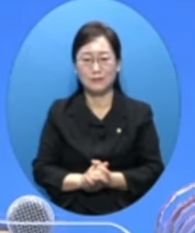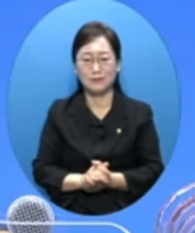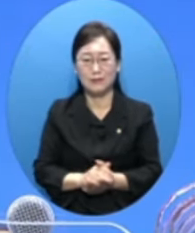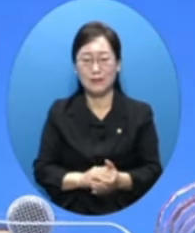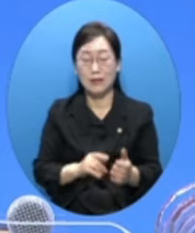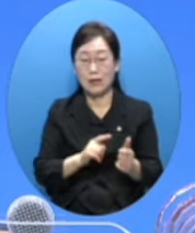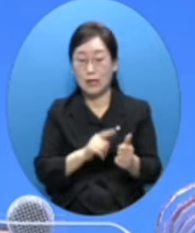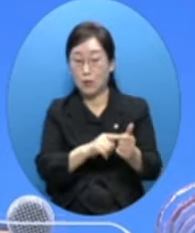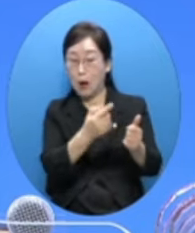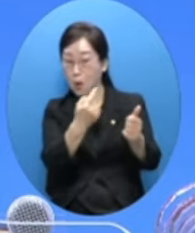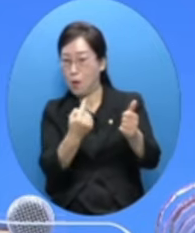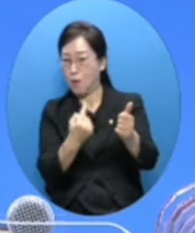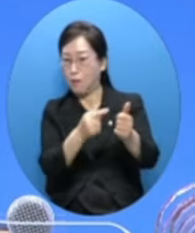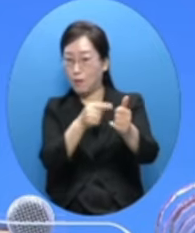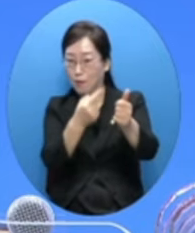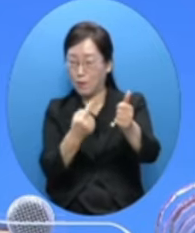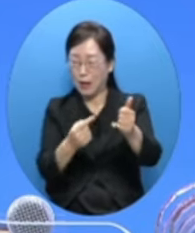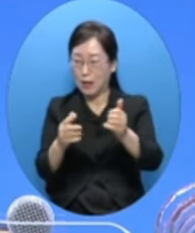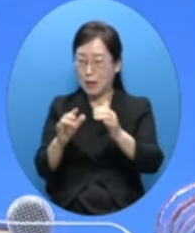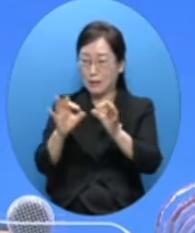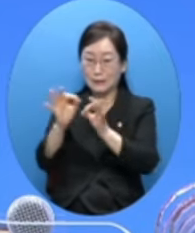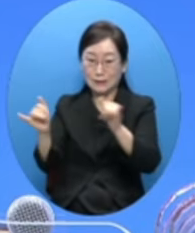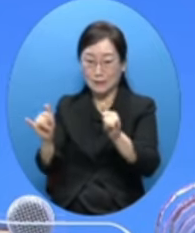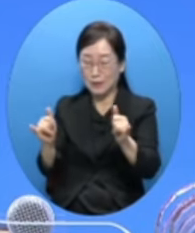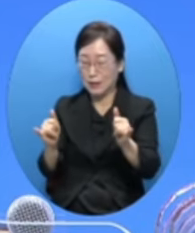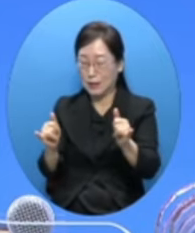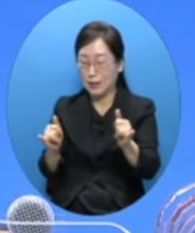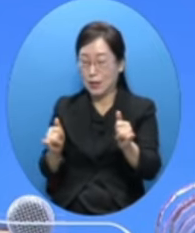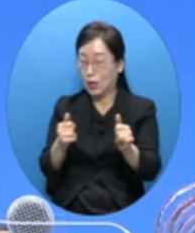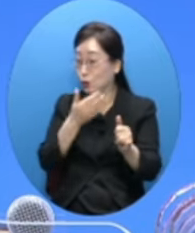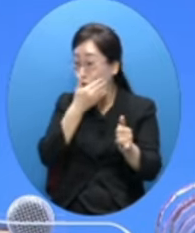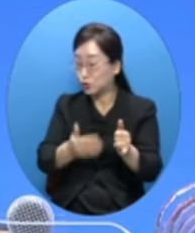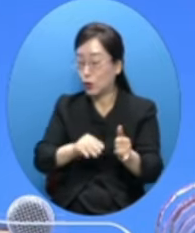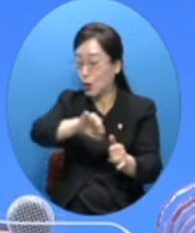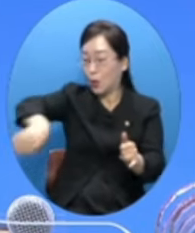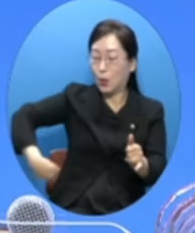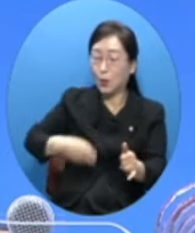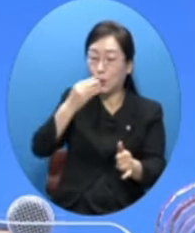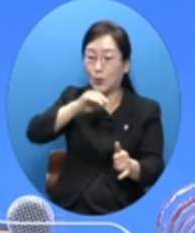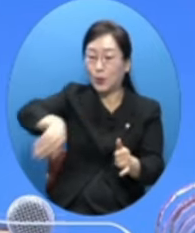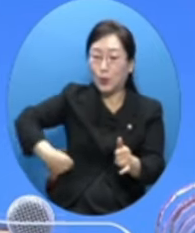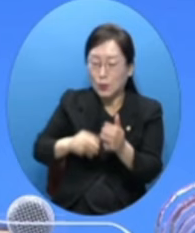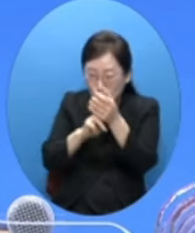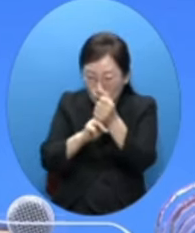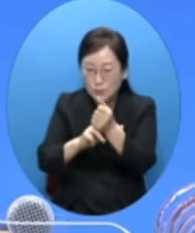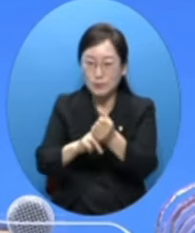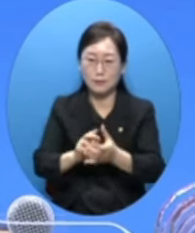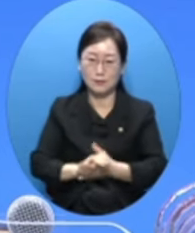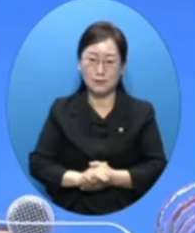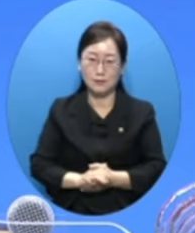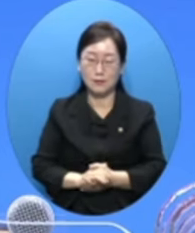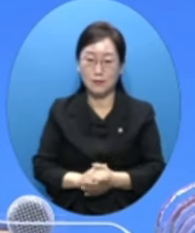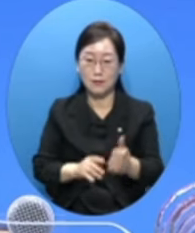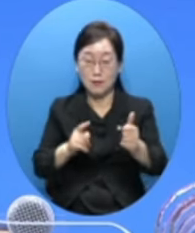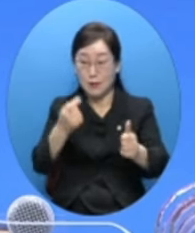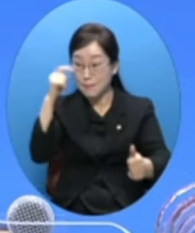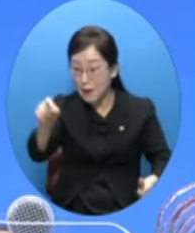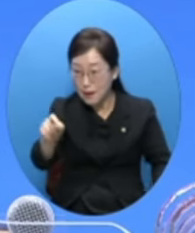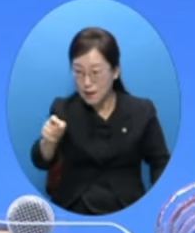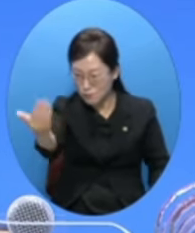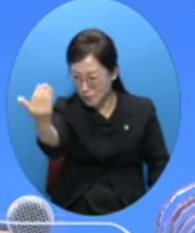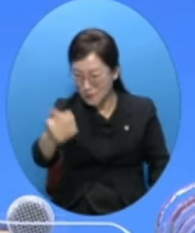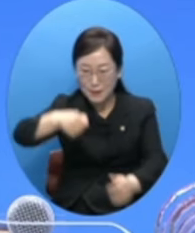기백두가 나타난다 그러면 상인들이 다 중요한 건 뒤로 감추려고 숨어 있었습니다. 걸리기만 하면 뚫게